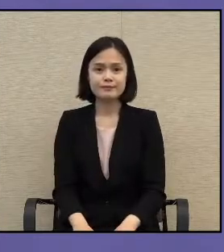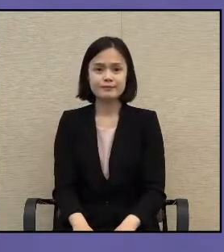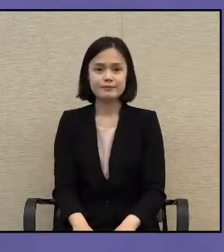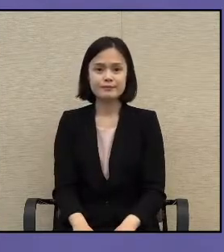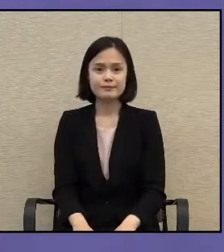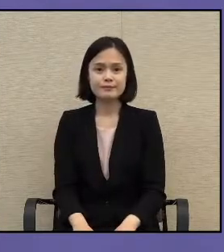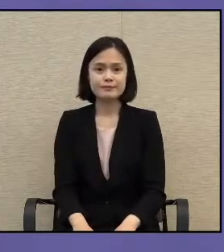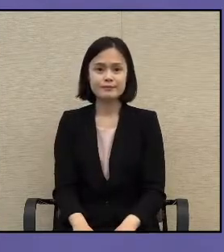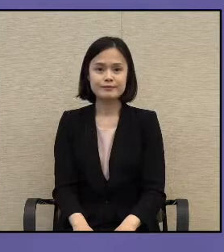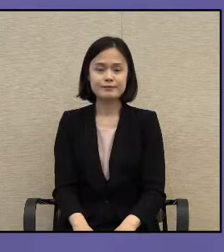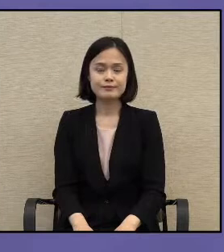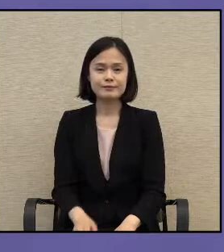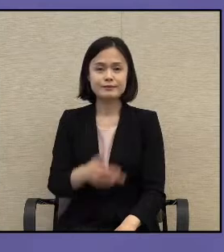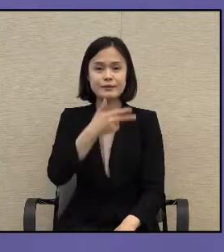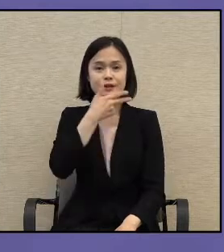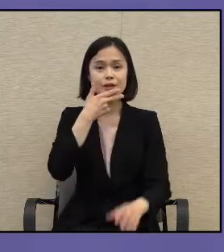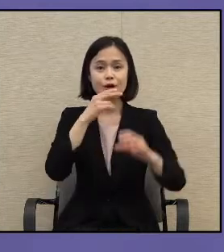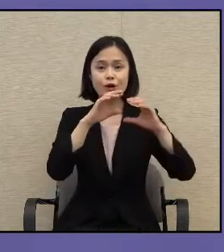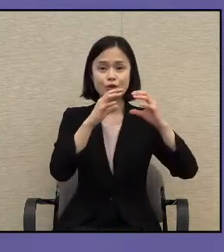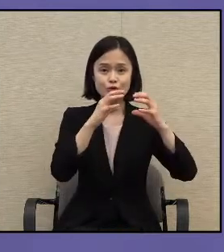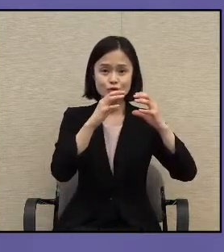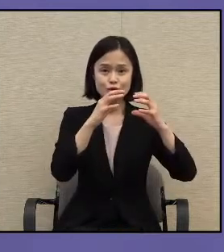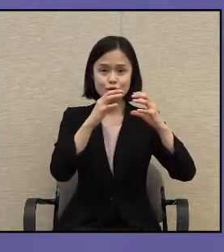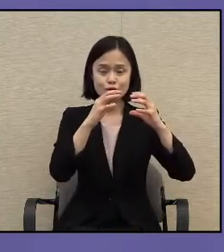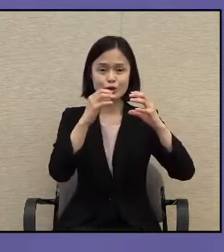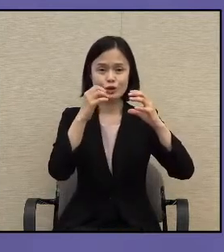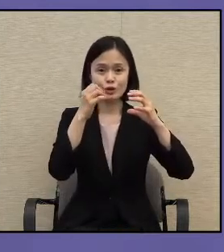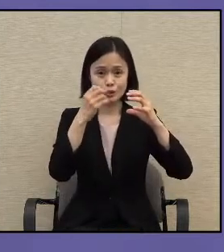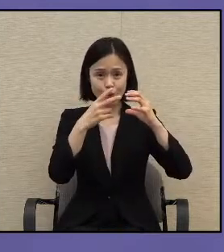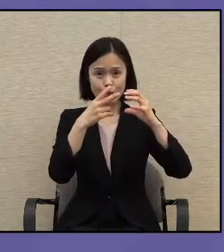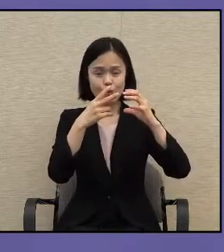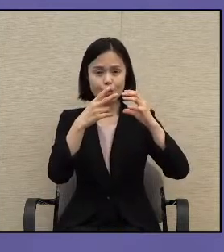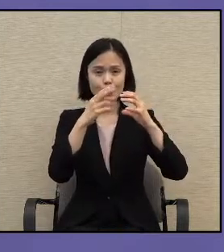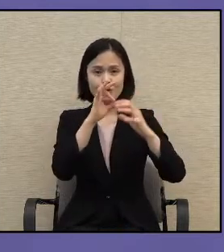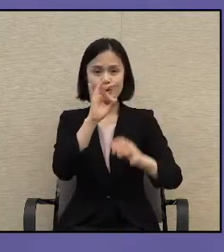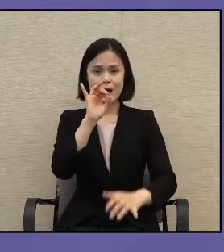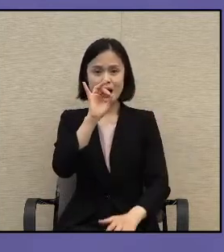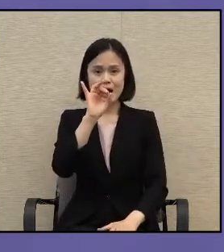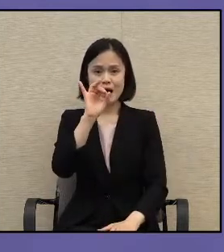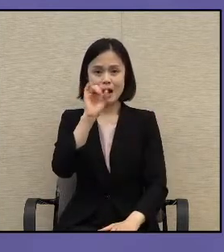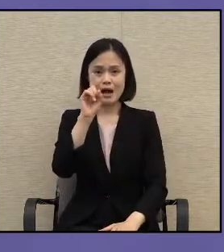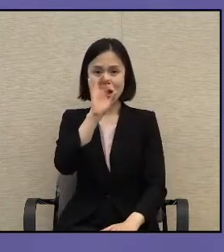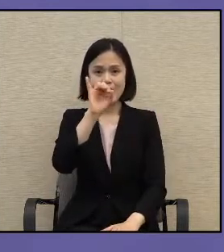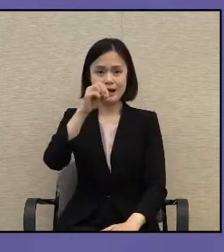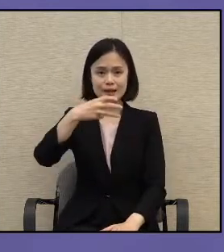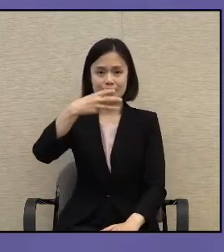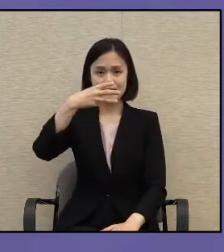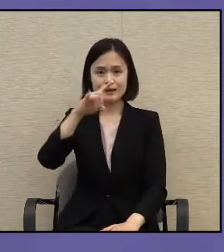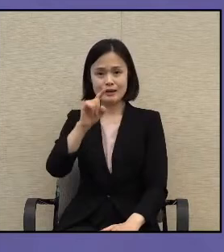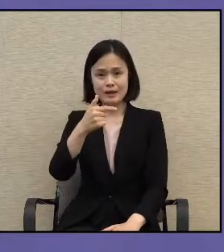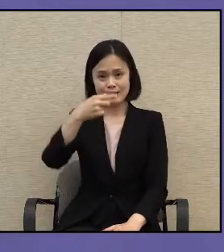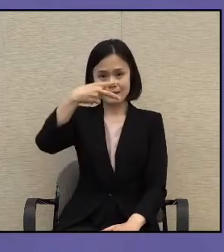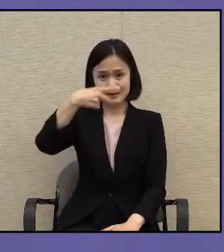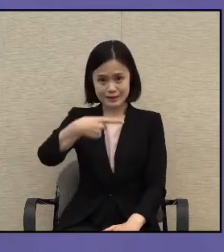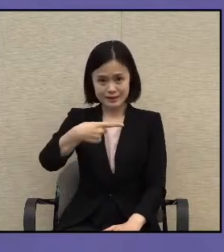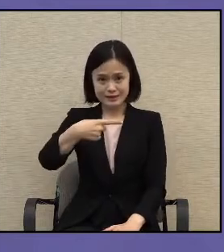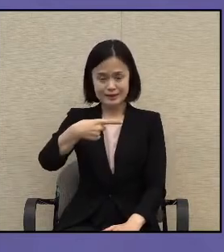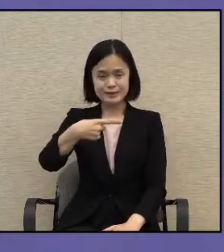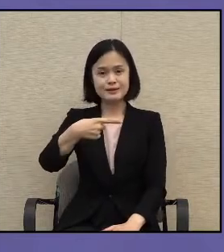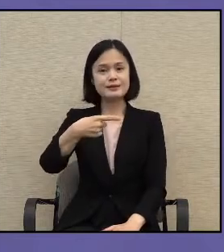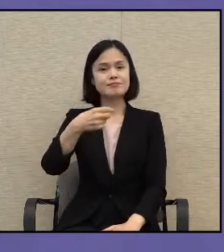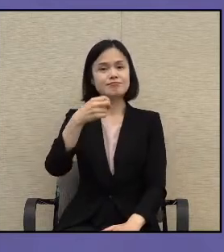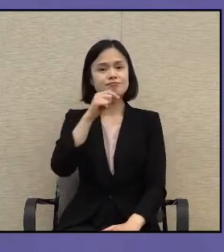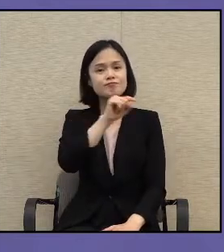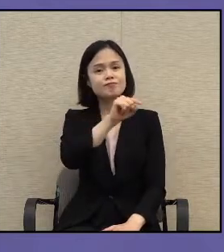영국이나 아일랜드나 뭐 뉴욕의 예인데 이곳에서는 이제 어떤 사회주택부터 해서 지원주택,